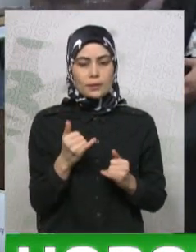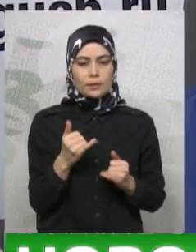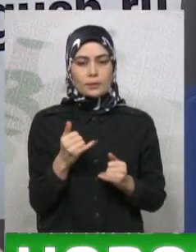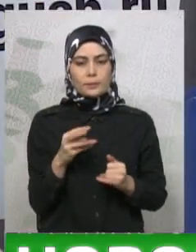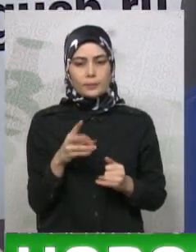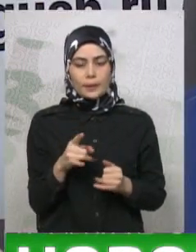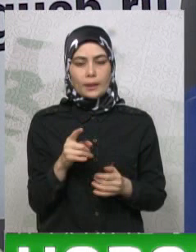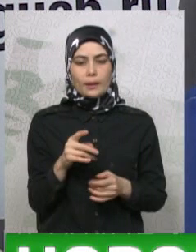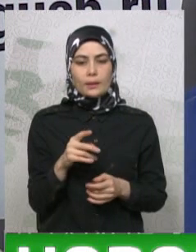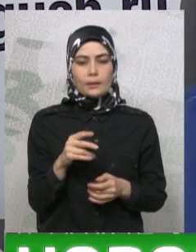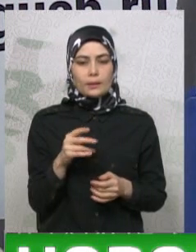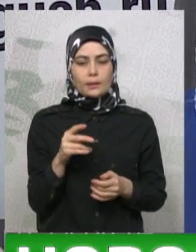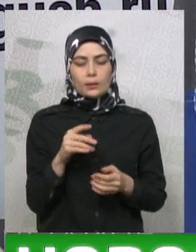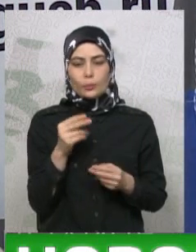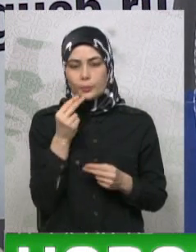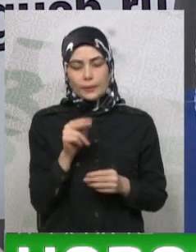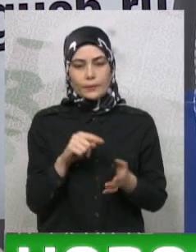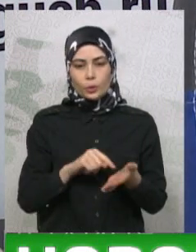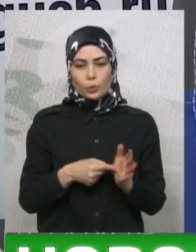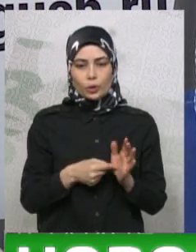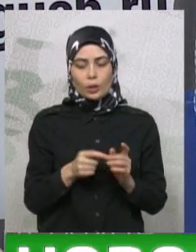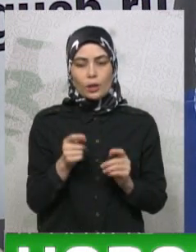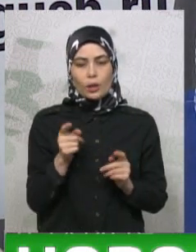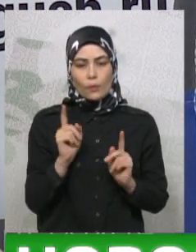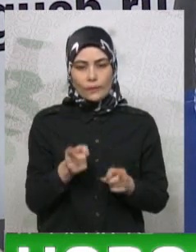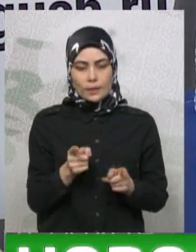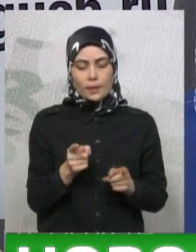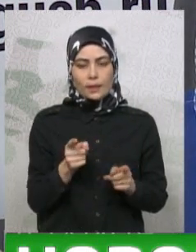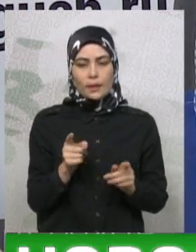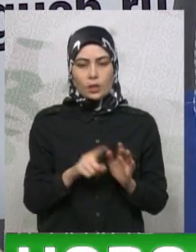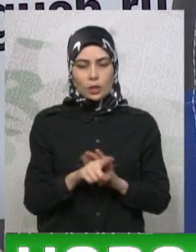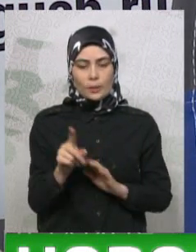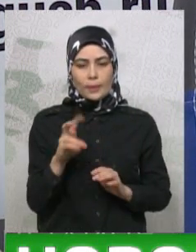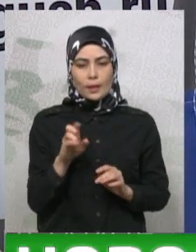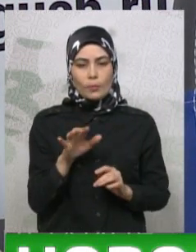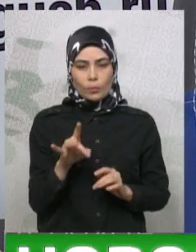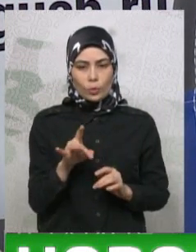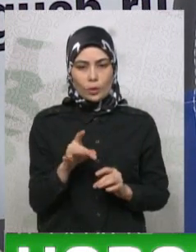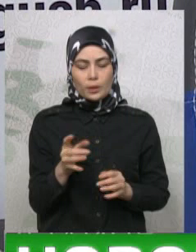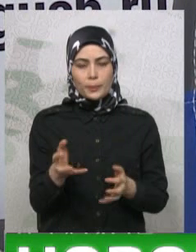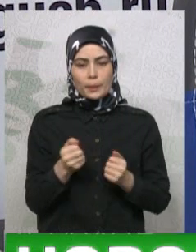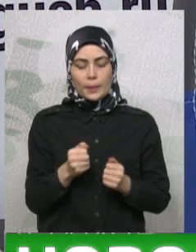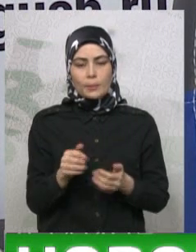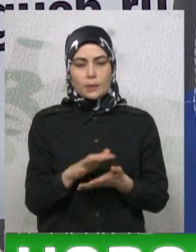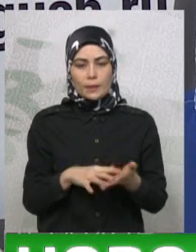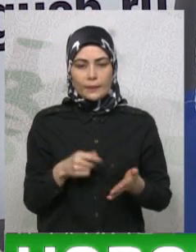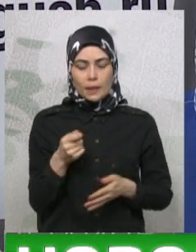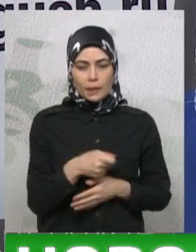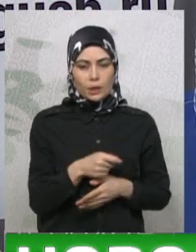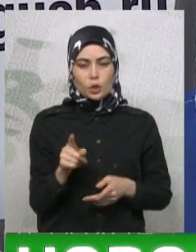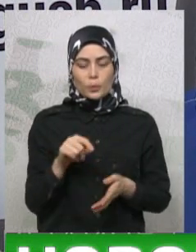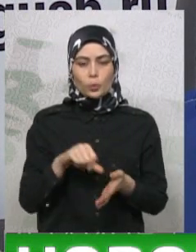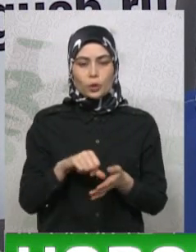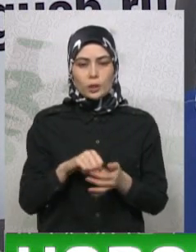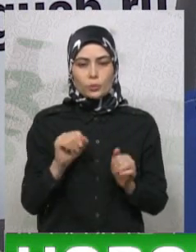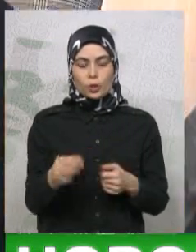в очень замечательной для нас точке. Мы официально начинаем набор в кампус. То есть мы начинаем принимать заявки для того, чтобы участники